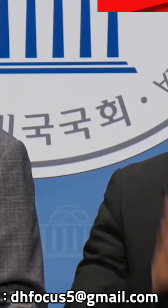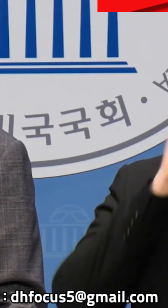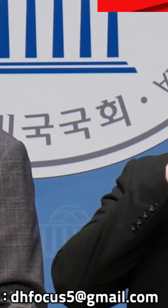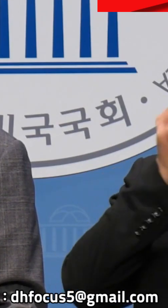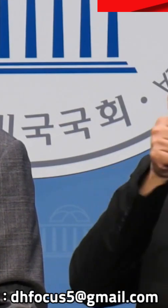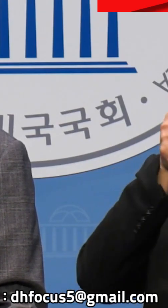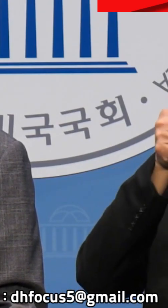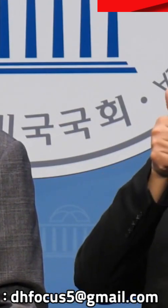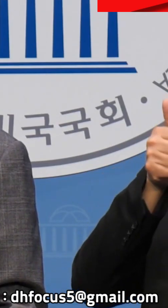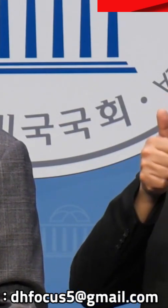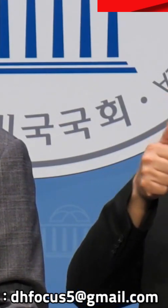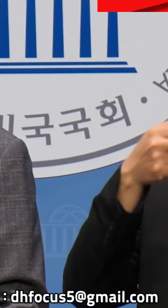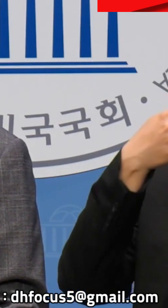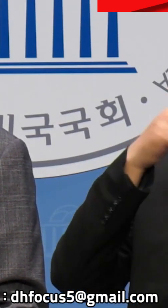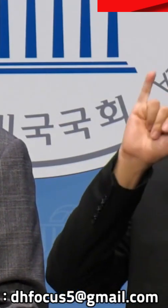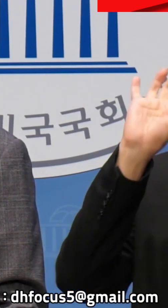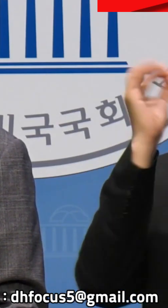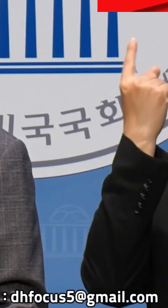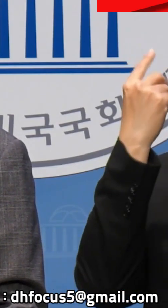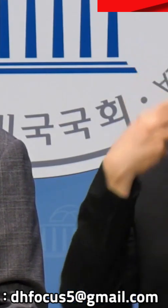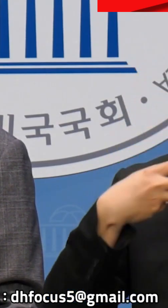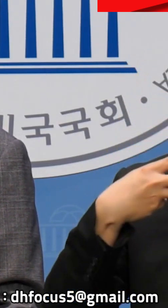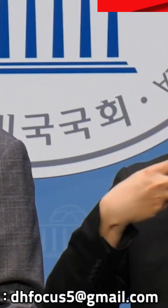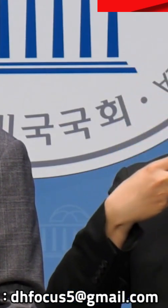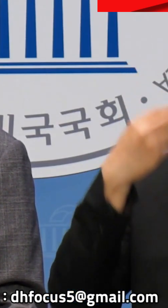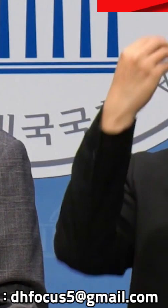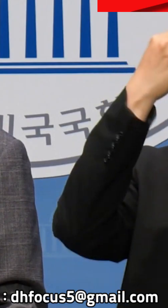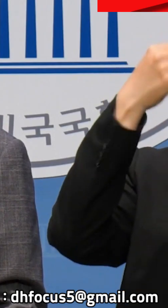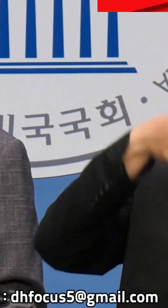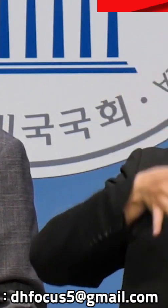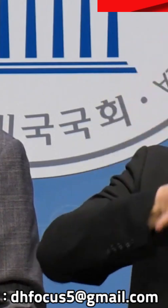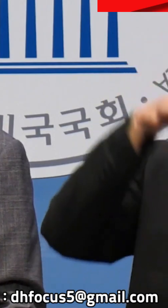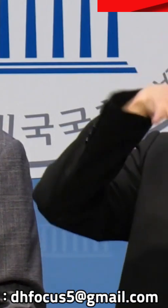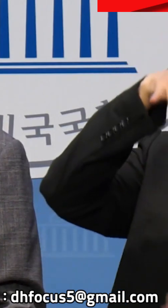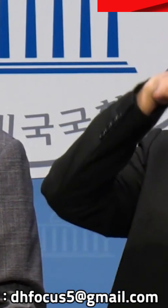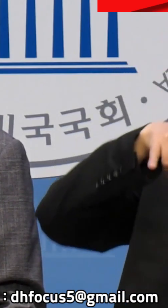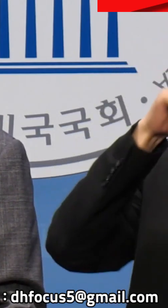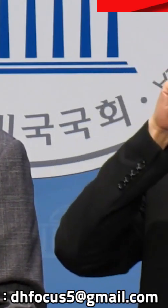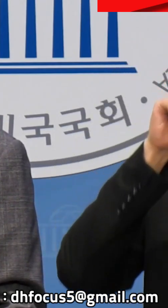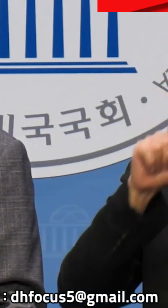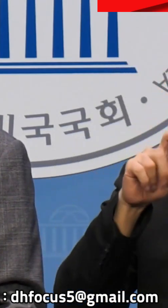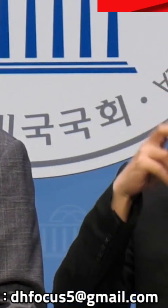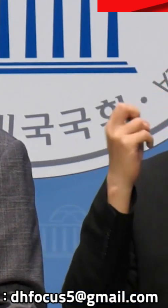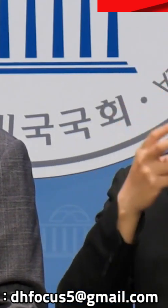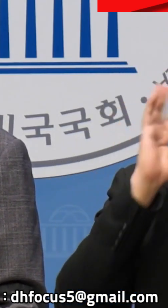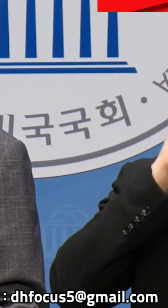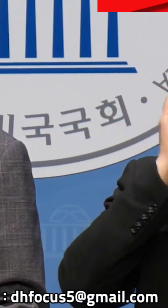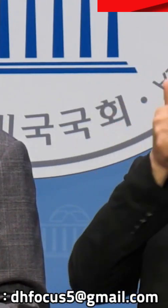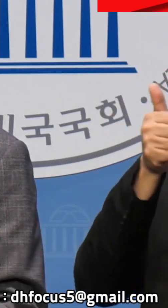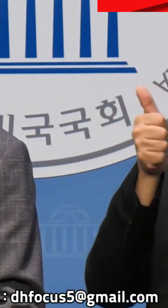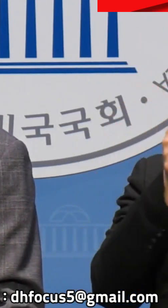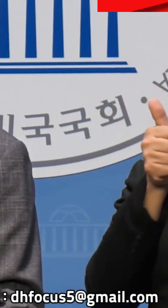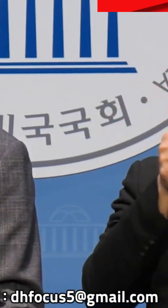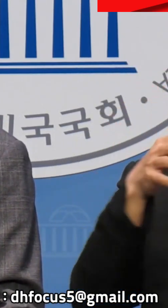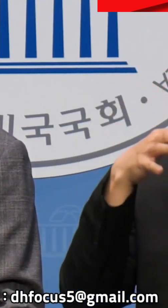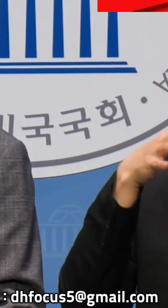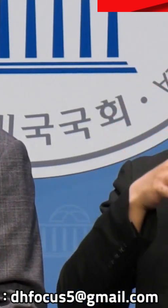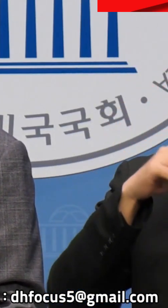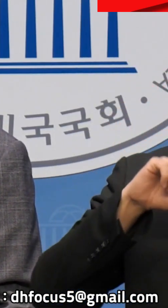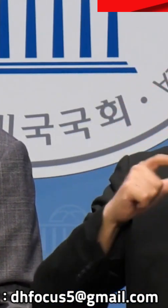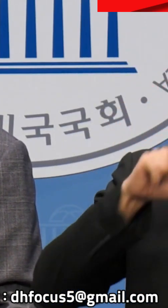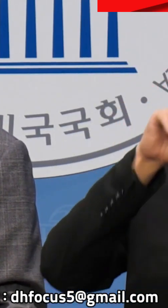총공, 국정농단 등 김건희 여사를 비롯 윤석열 대통령 부부와 관련된 여러